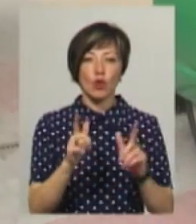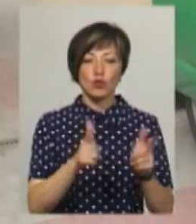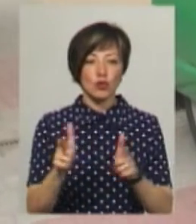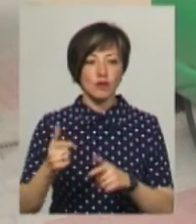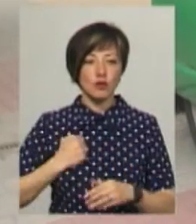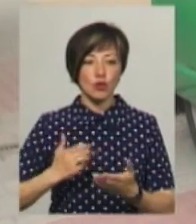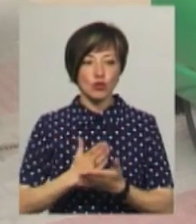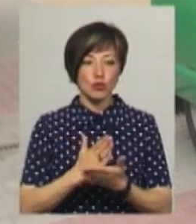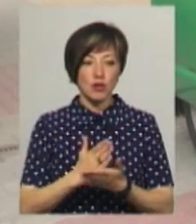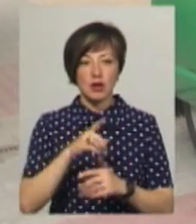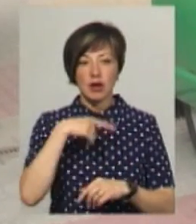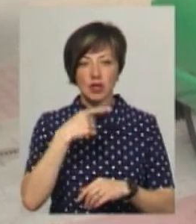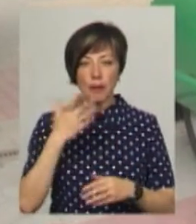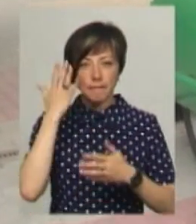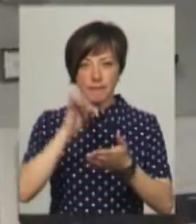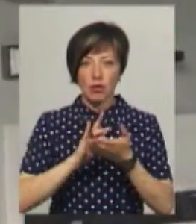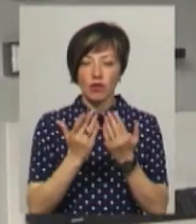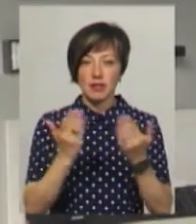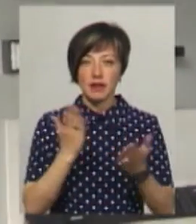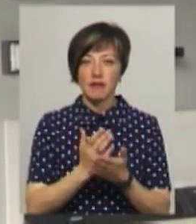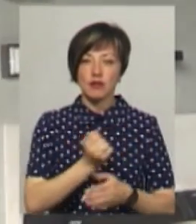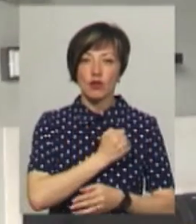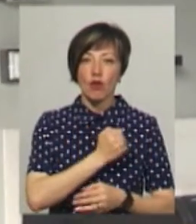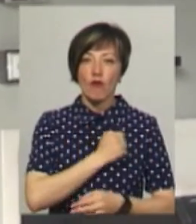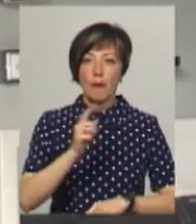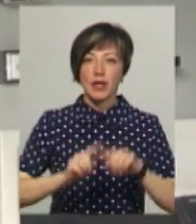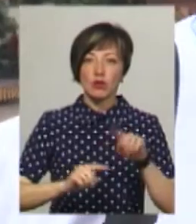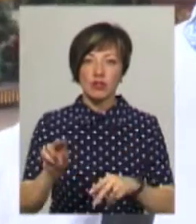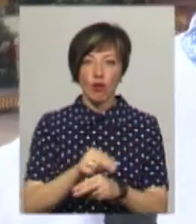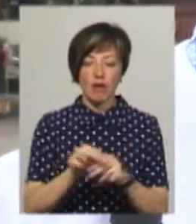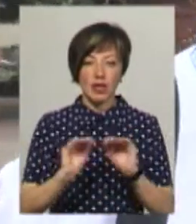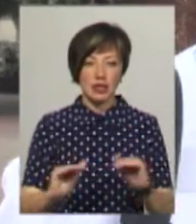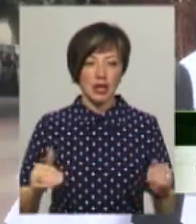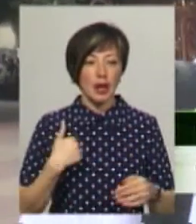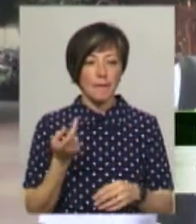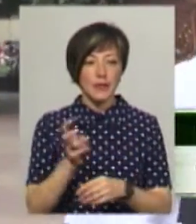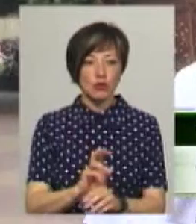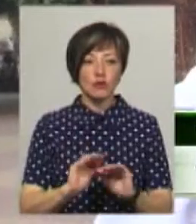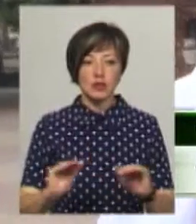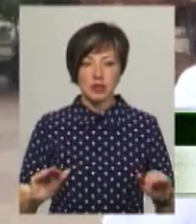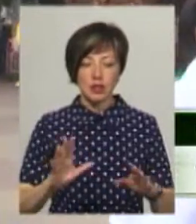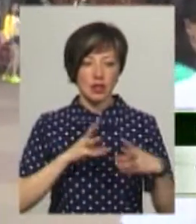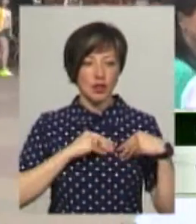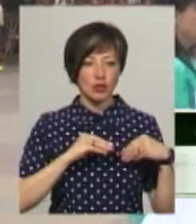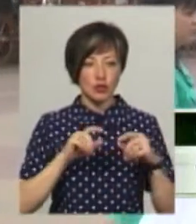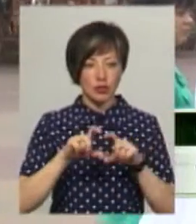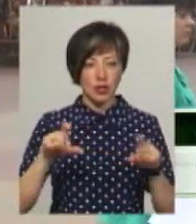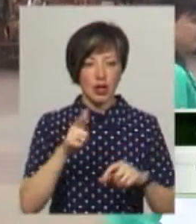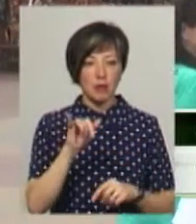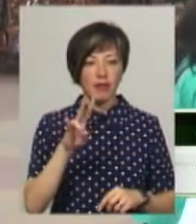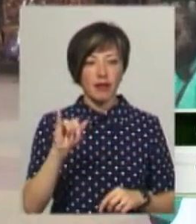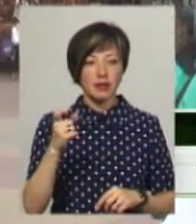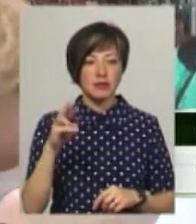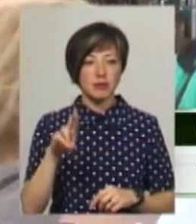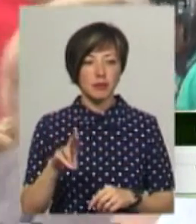з військовослужбовцями. Каже, метою виставки є військово-патріотичне виховання дітей. Я прийшов з дітками з нашої гімназії, ми